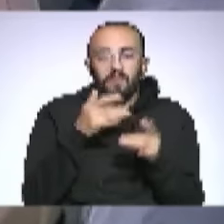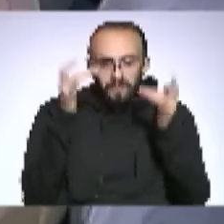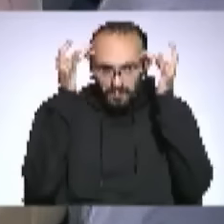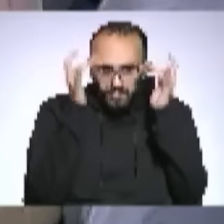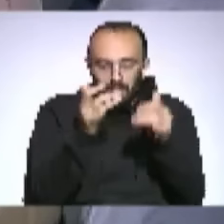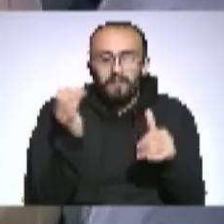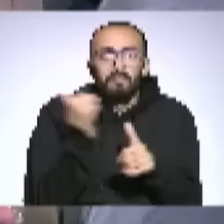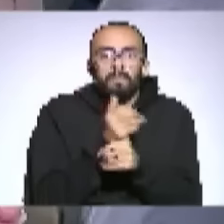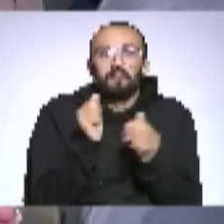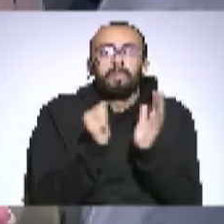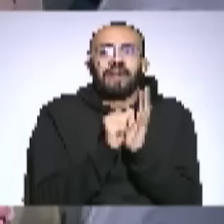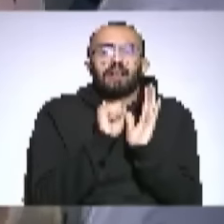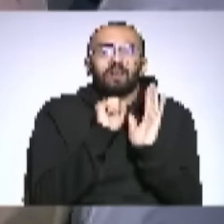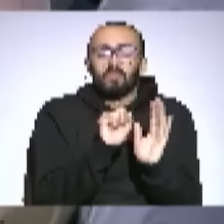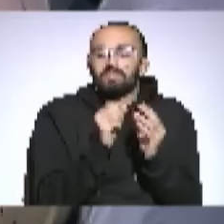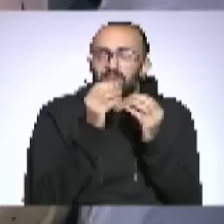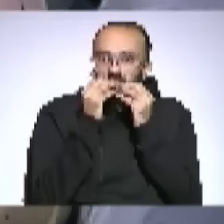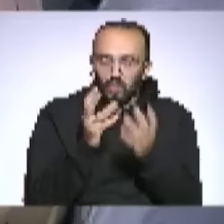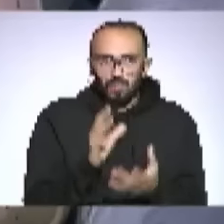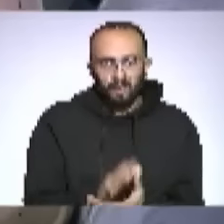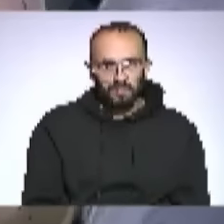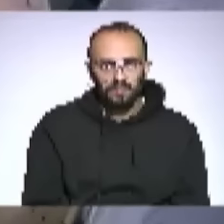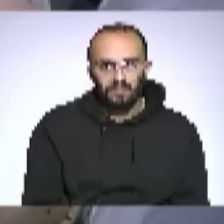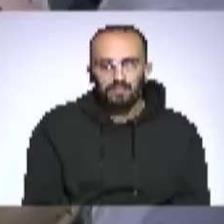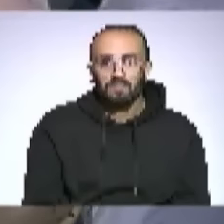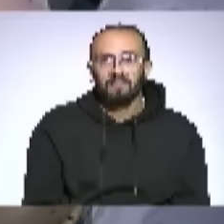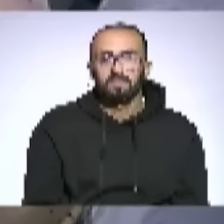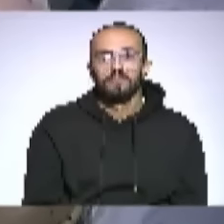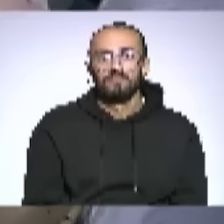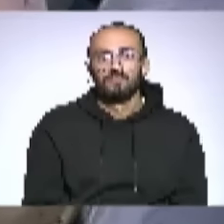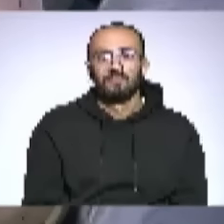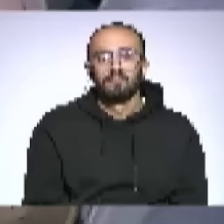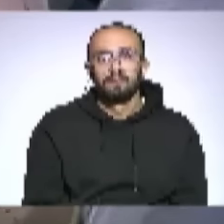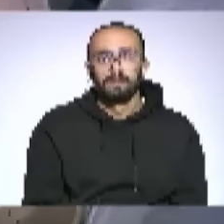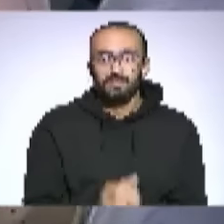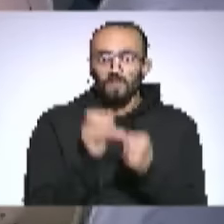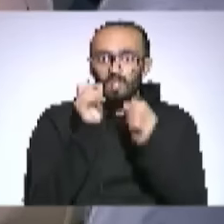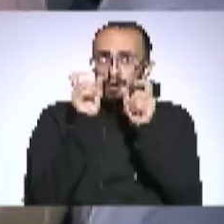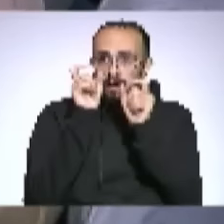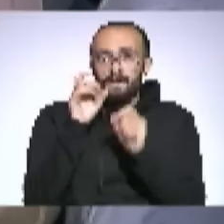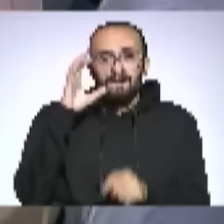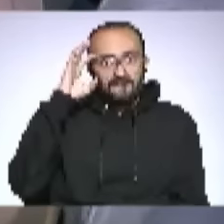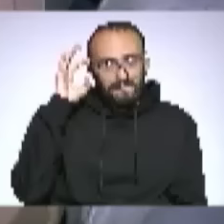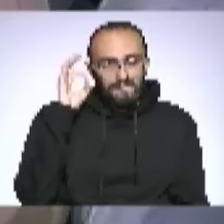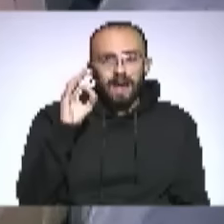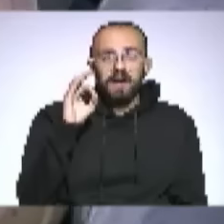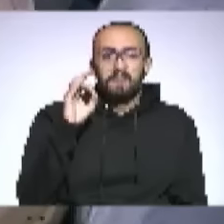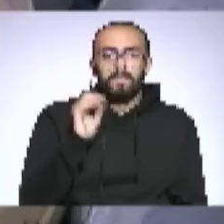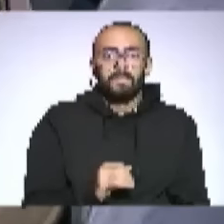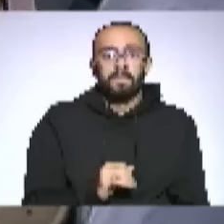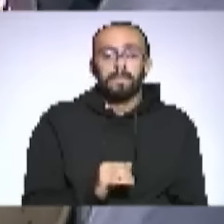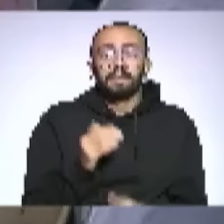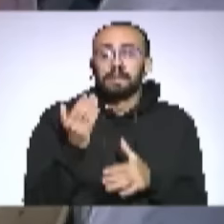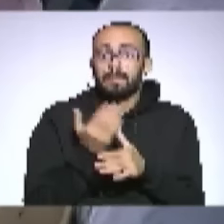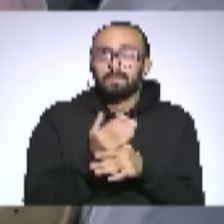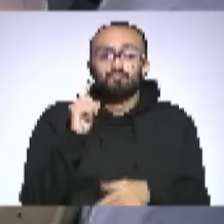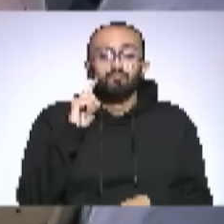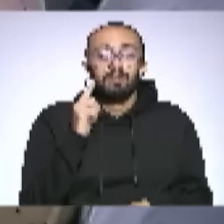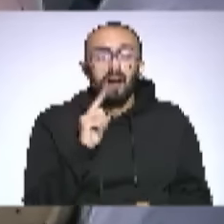والاخير لبيته وراته والحقيقه انه الراجل ده طلع عاقل وطلع عنده حكمه انه ما